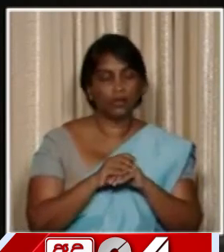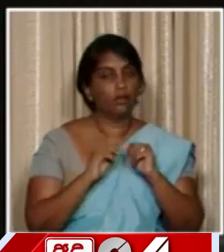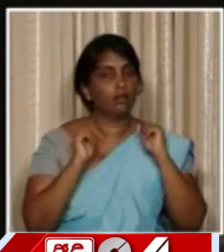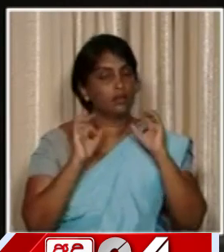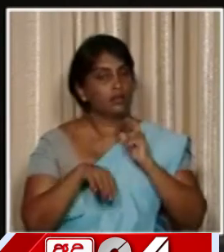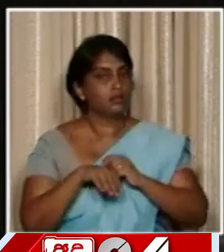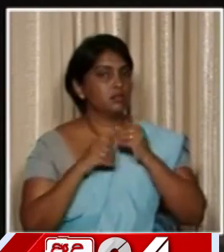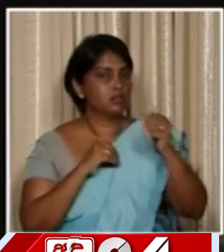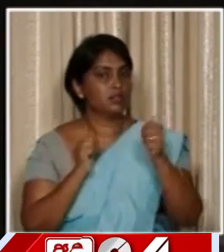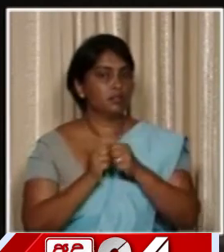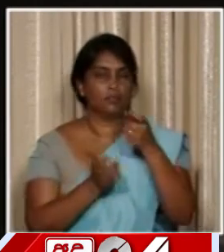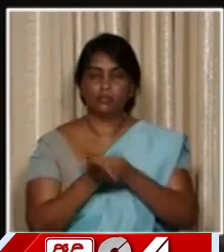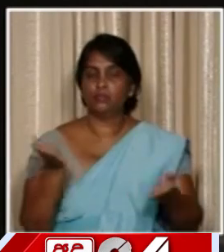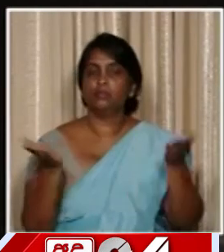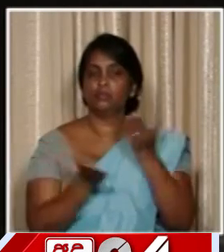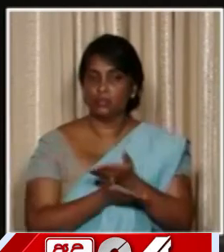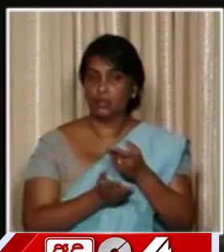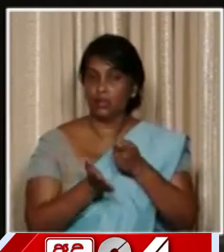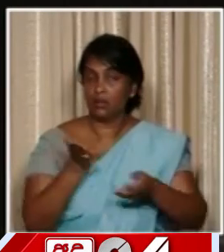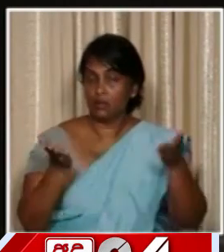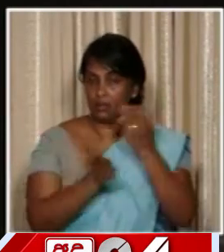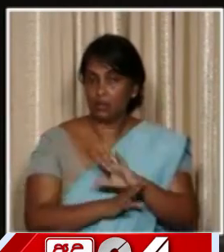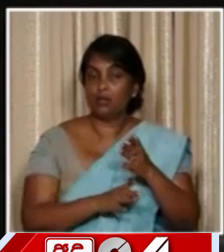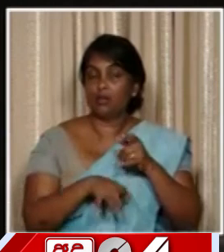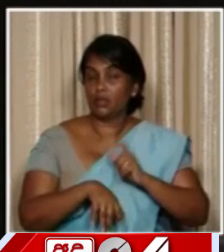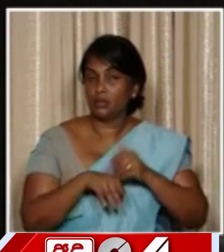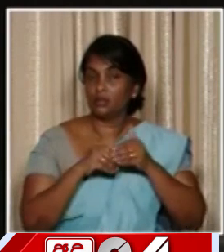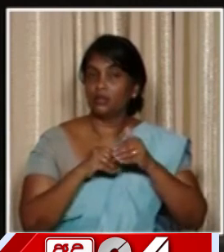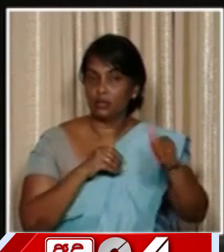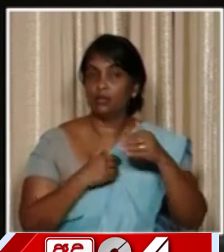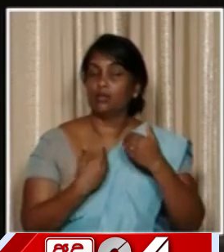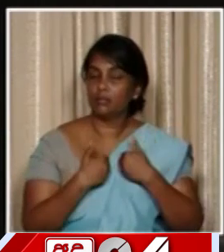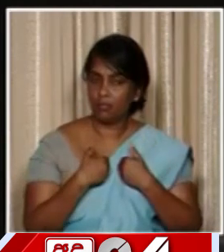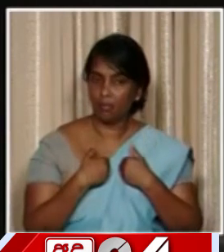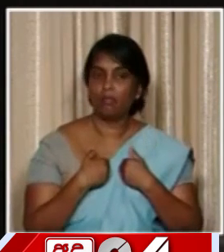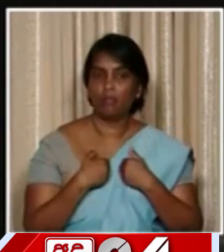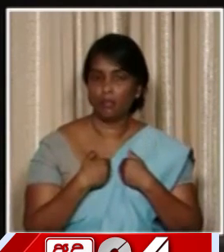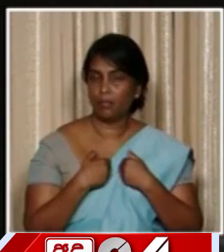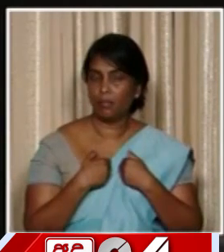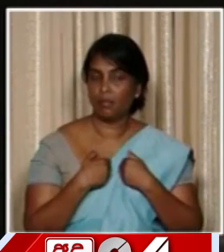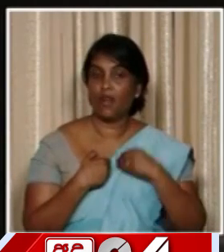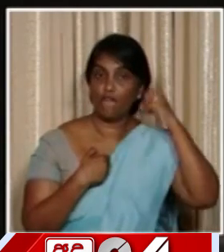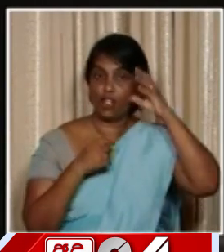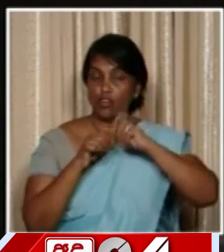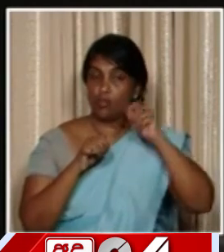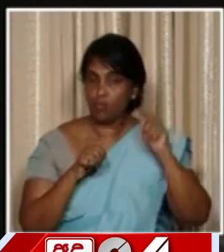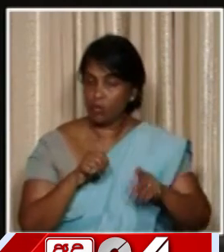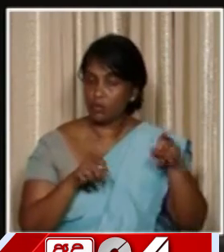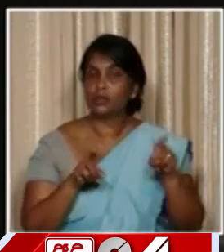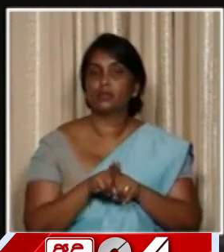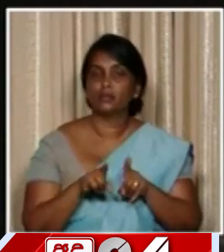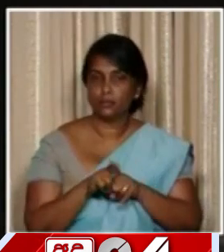සාමාන්‍ය කාලයක් යන ඔවුන් එක ගිවිසුම් ගත වෙන්න. ඒ ගිවිසුම් ගත වෙලා අදාළ කාලෙත් එක්ක අපි සහත් අපි විදුලි බල මණ්ඩලයේ හැටියට